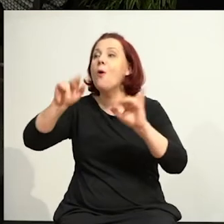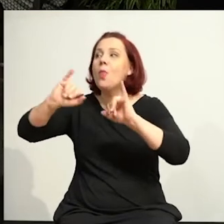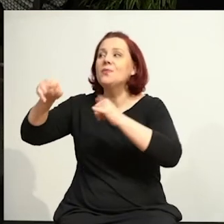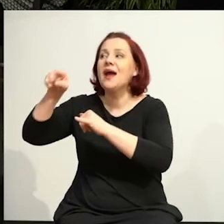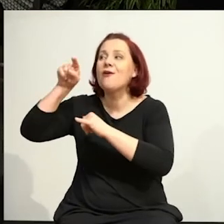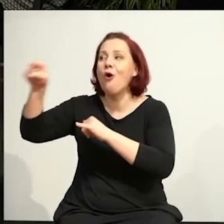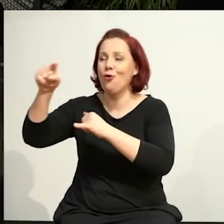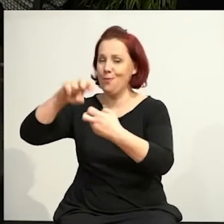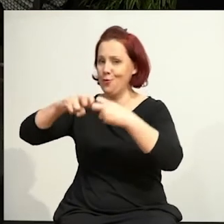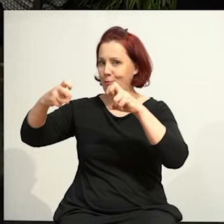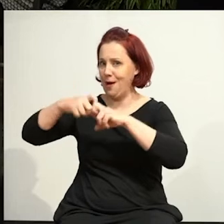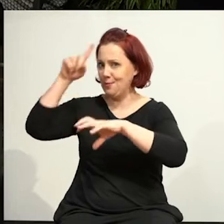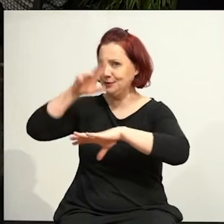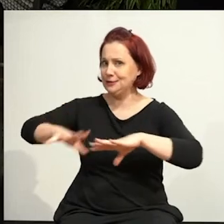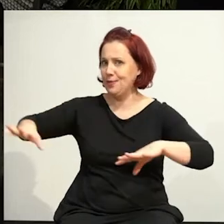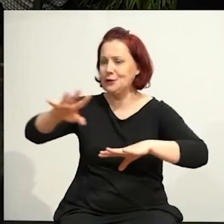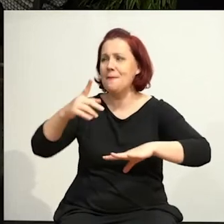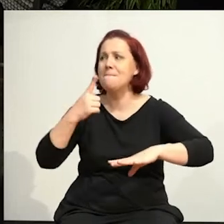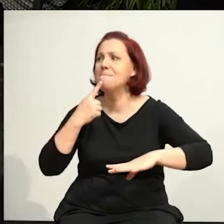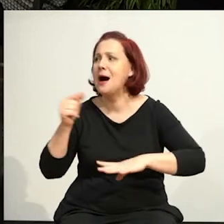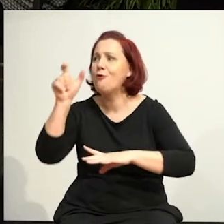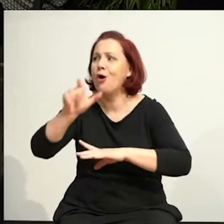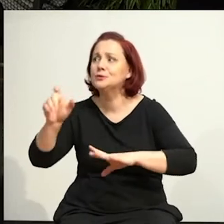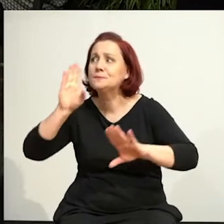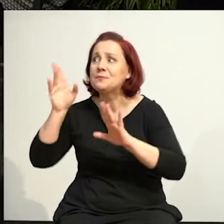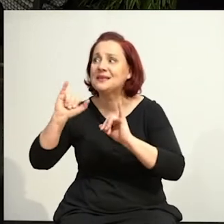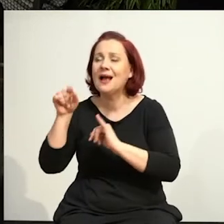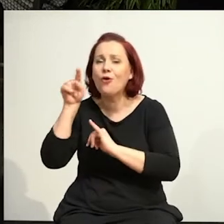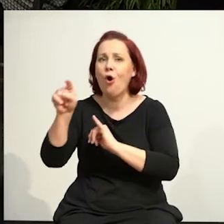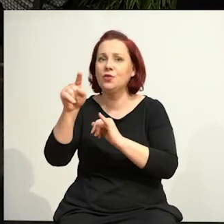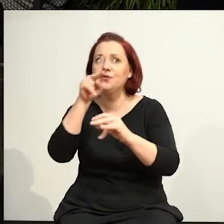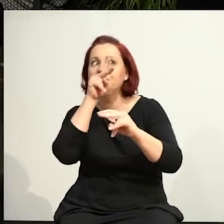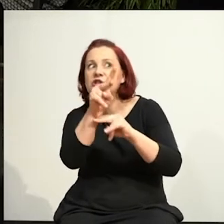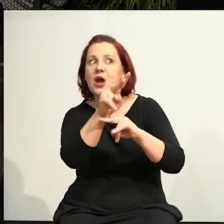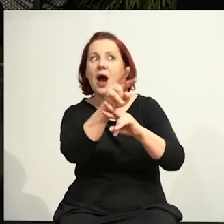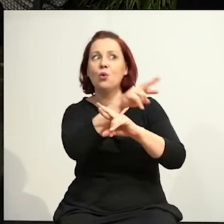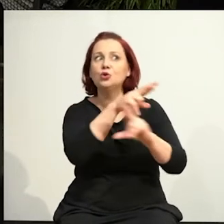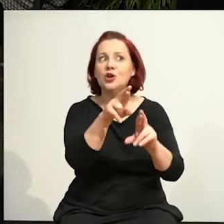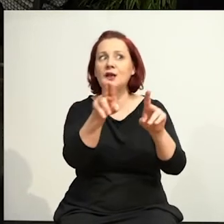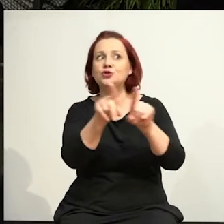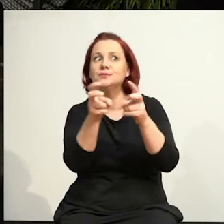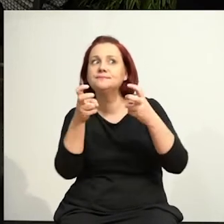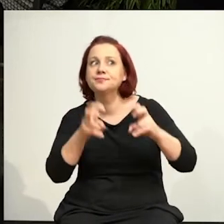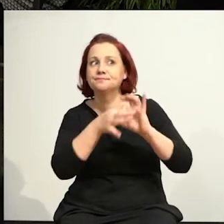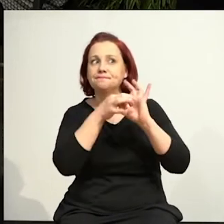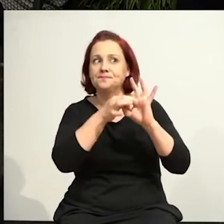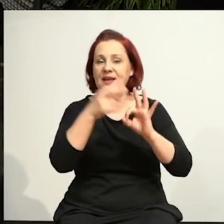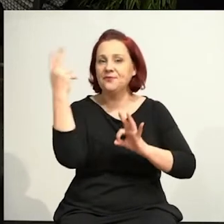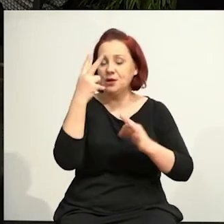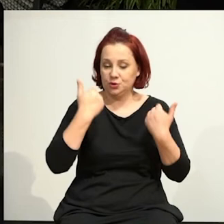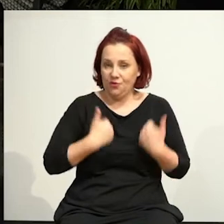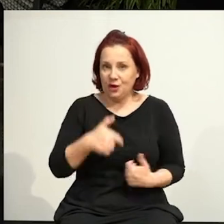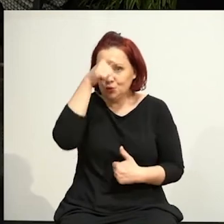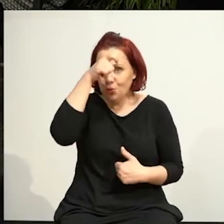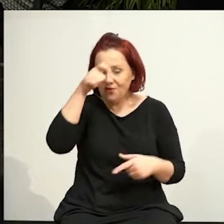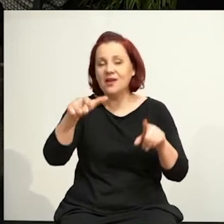o nich, nazywało zjawiska, tworzyło pewną filozofię pracy, filozofię człowieka, no i wreszcie